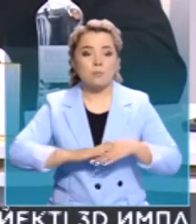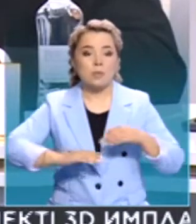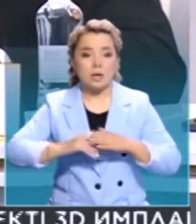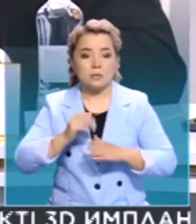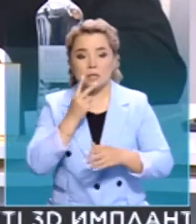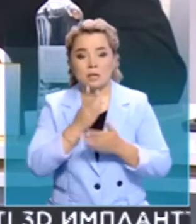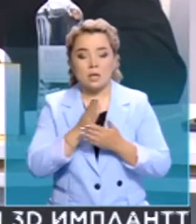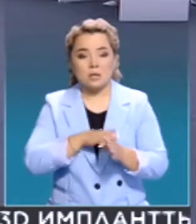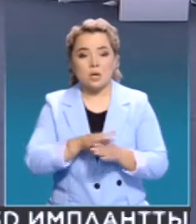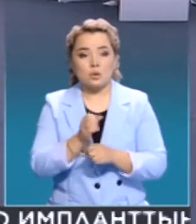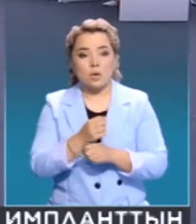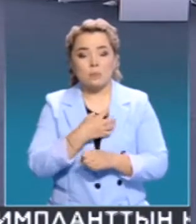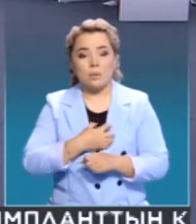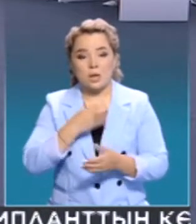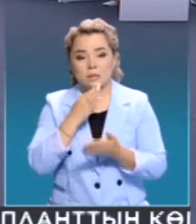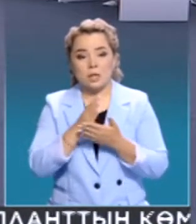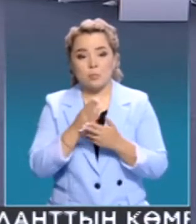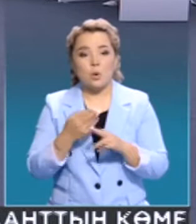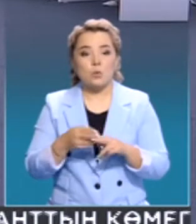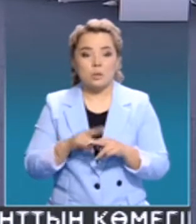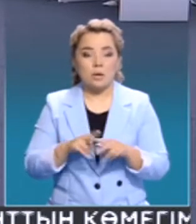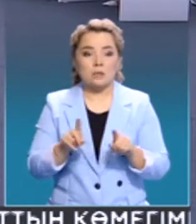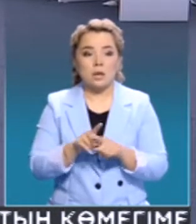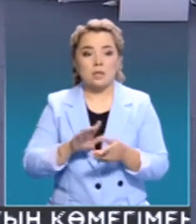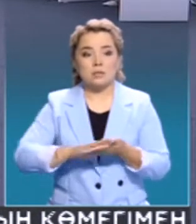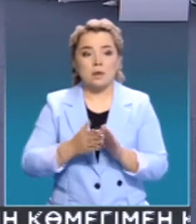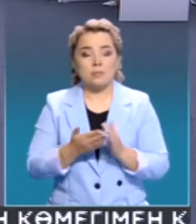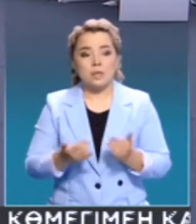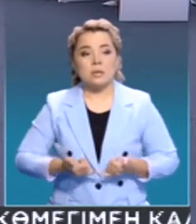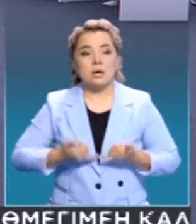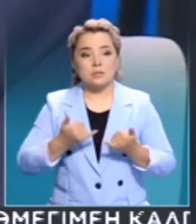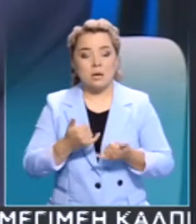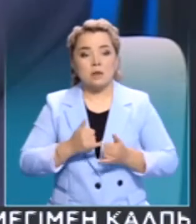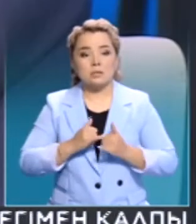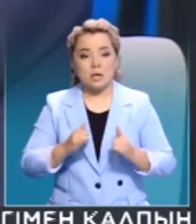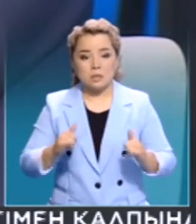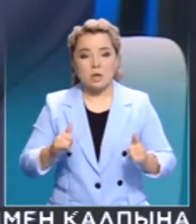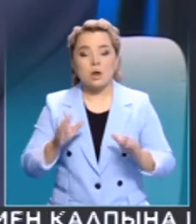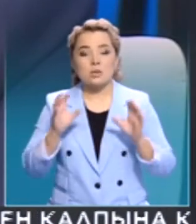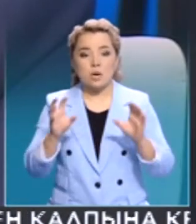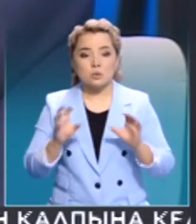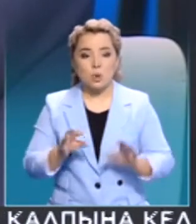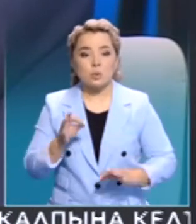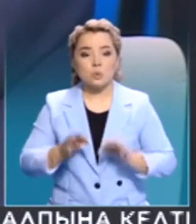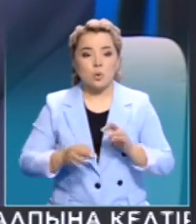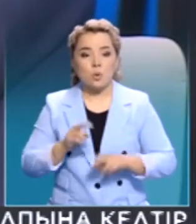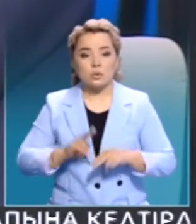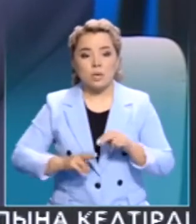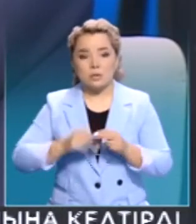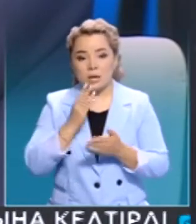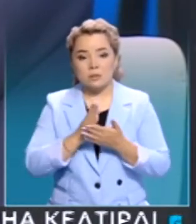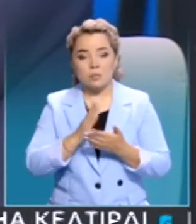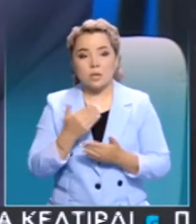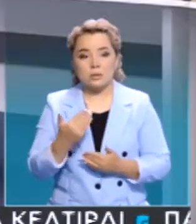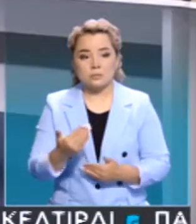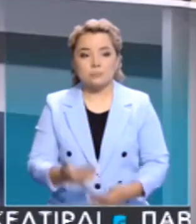praktikasın jetildiruu maŋızdı. Ol üşin ombudsmennin mertebesi nıgaytılıp konstitucialık sot kurulup jatır.